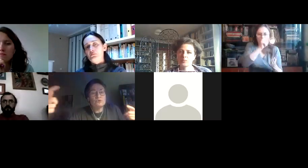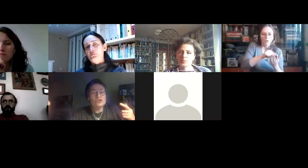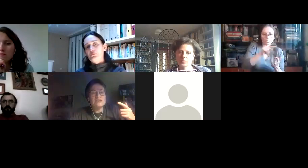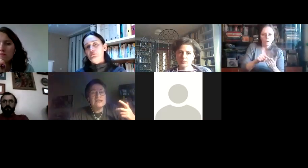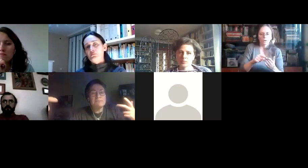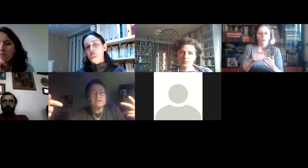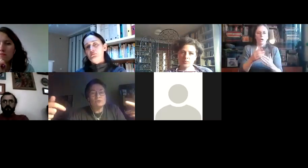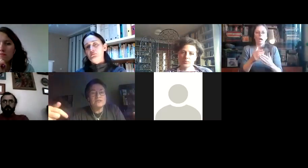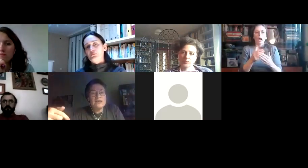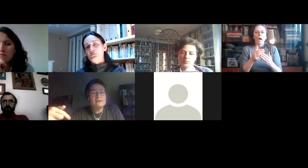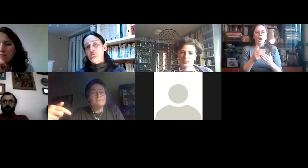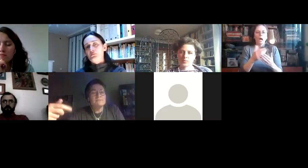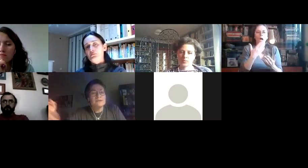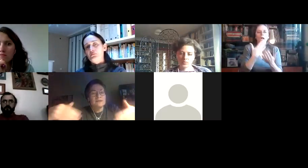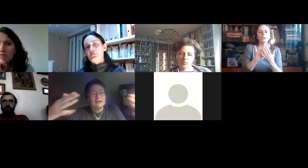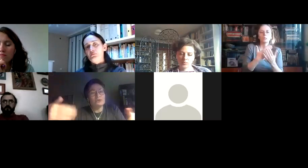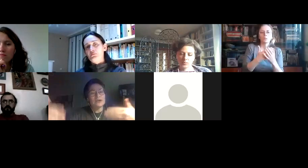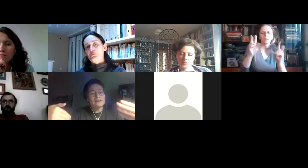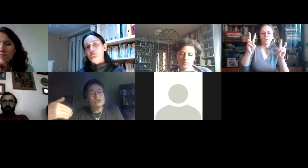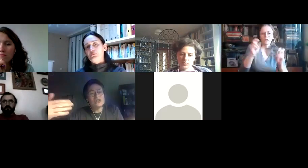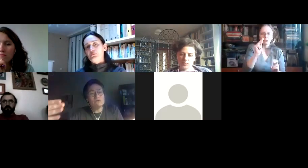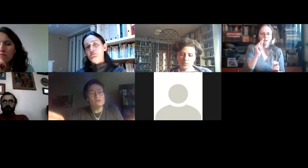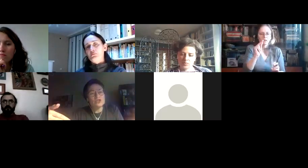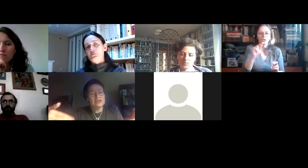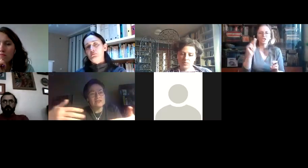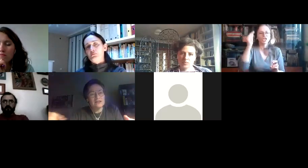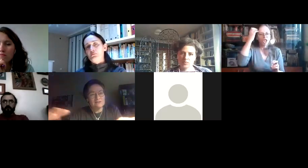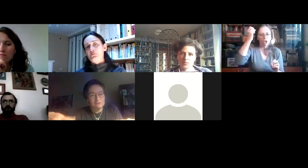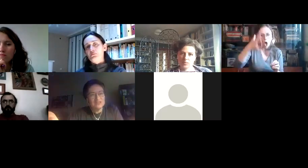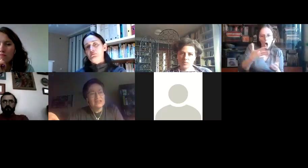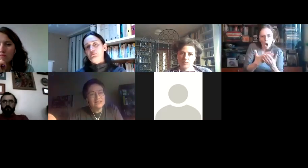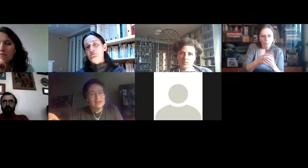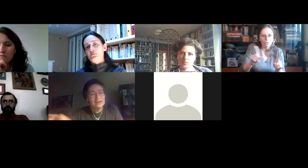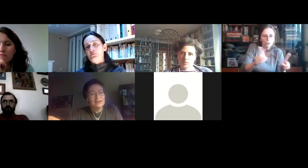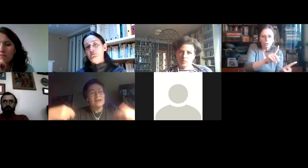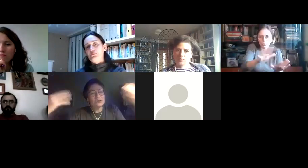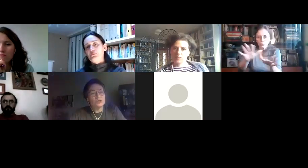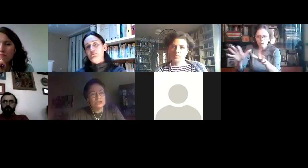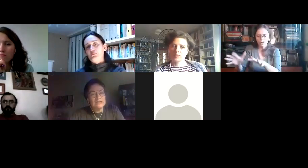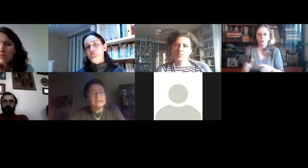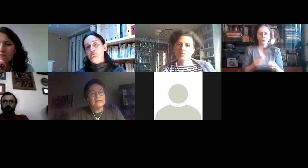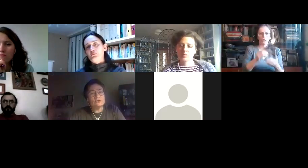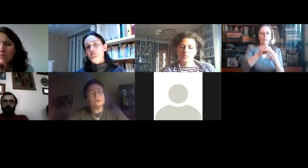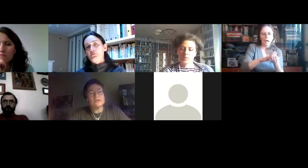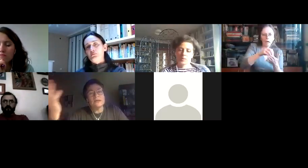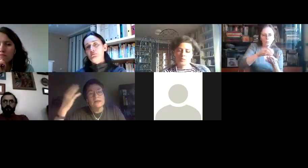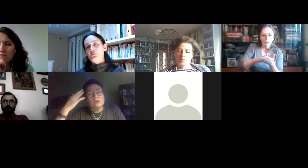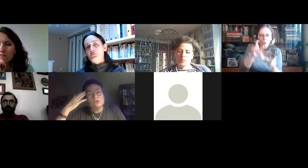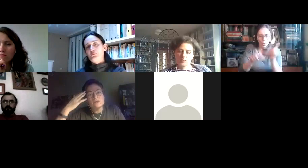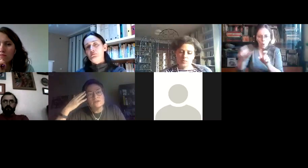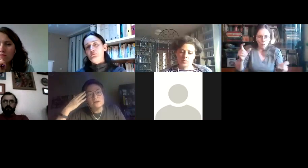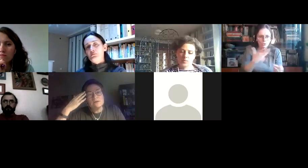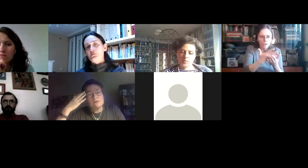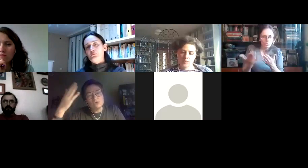потом тут же запись людей, которые начинают включаться, да, в зрителей, это тоже транслируется,